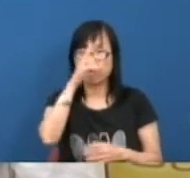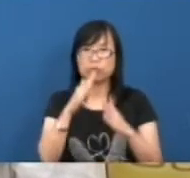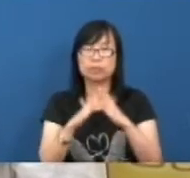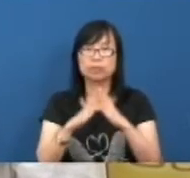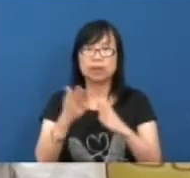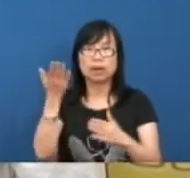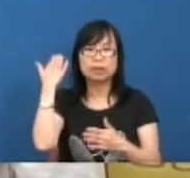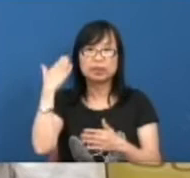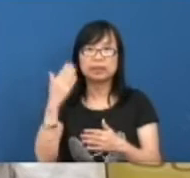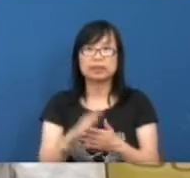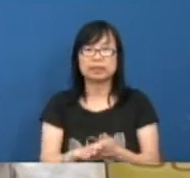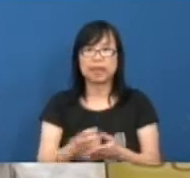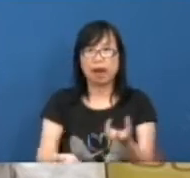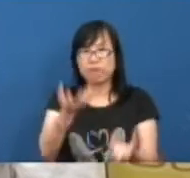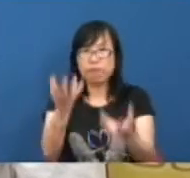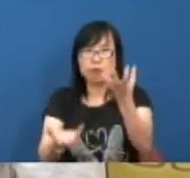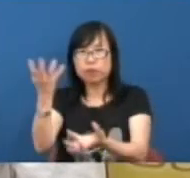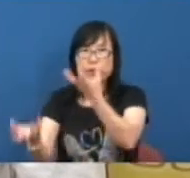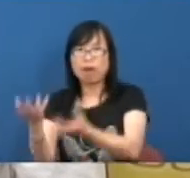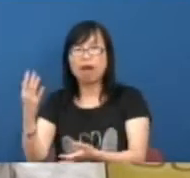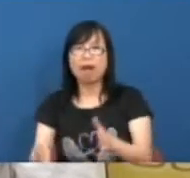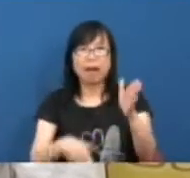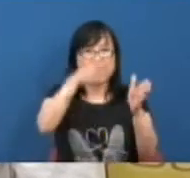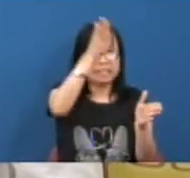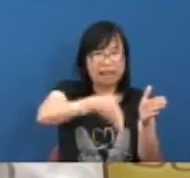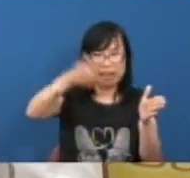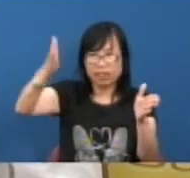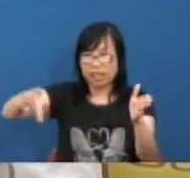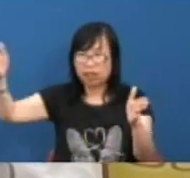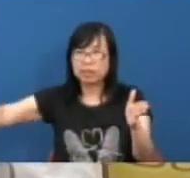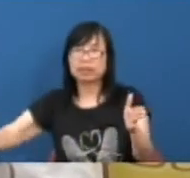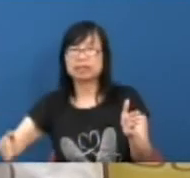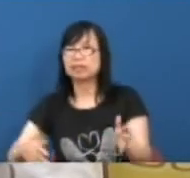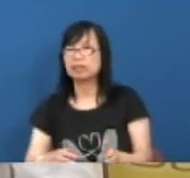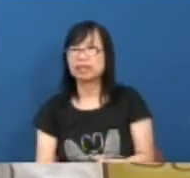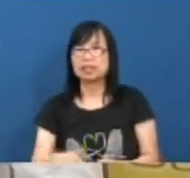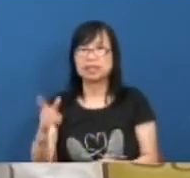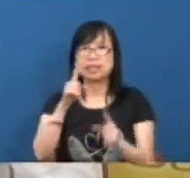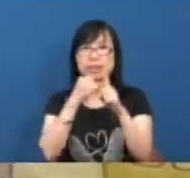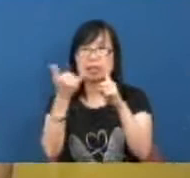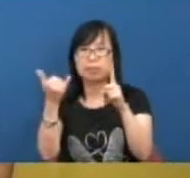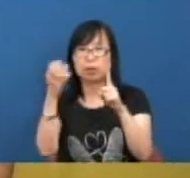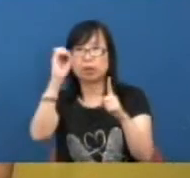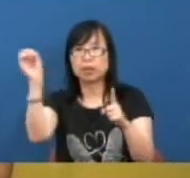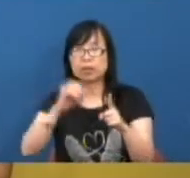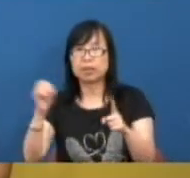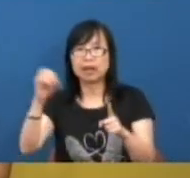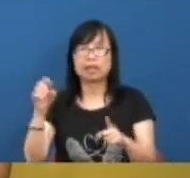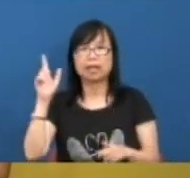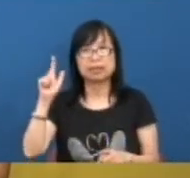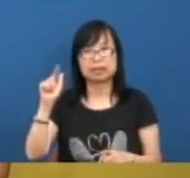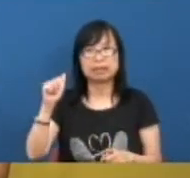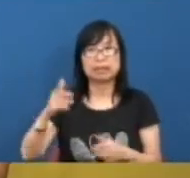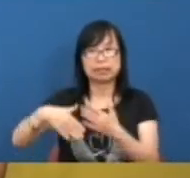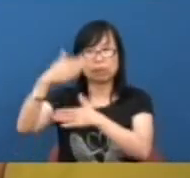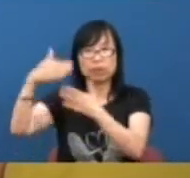即係早前啊火燭啦，係板間房啊嗰啲。 呢啲咪16%裏邊其中一啲咯，啲舊樓啊，啲情